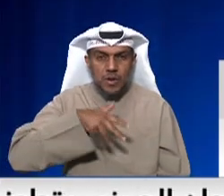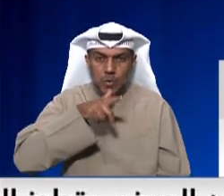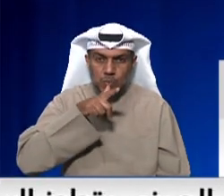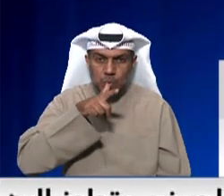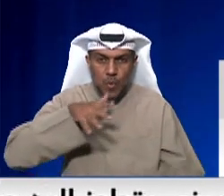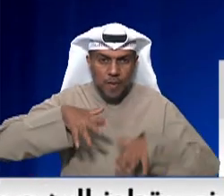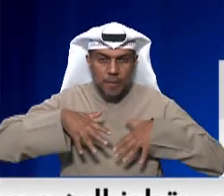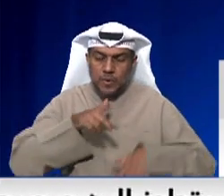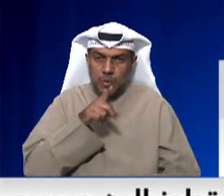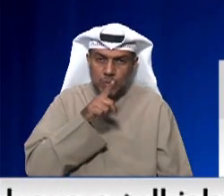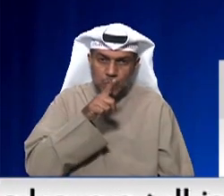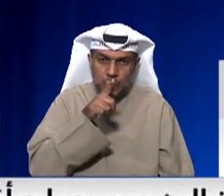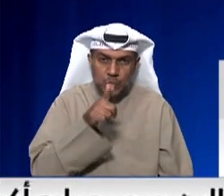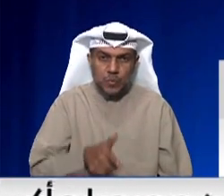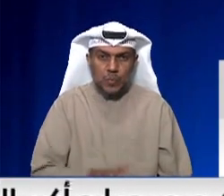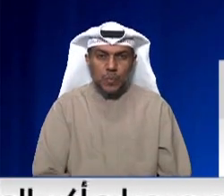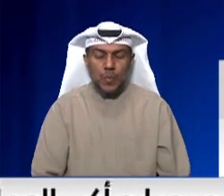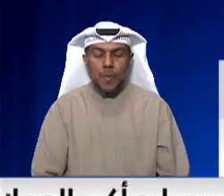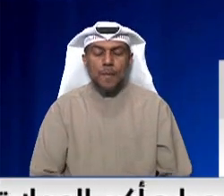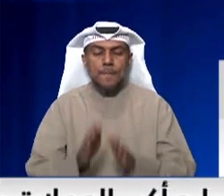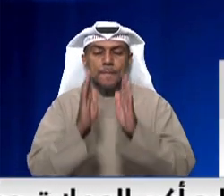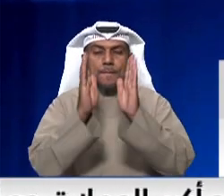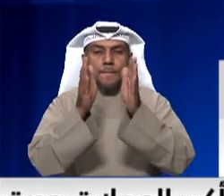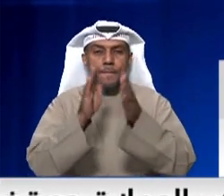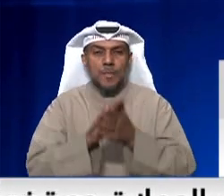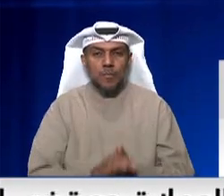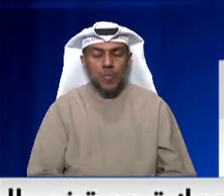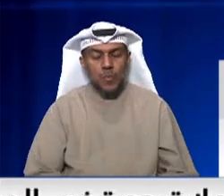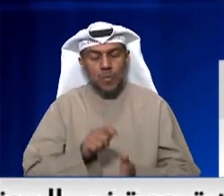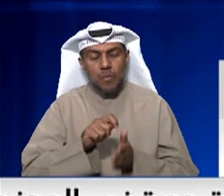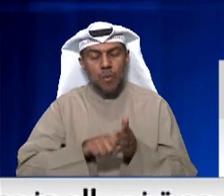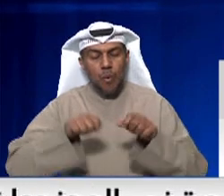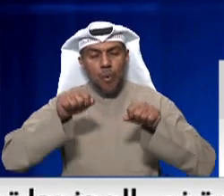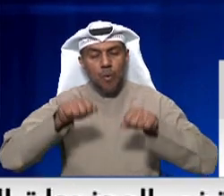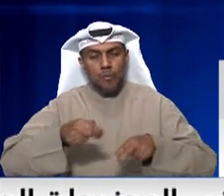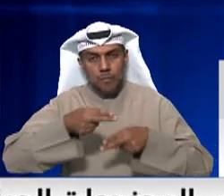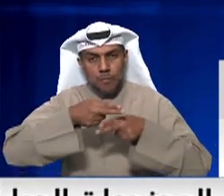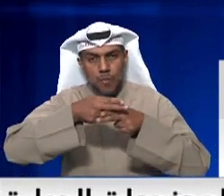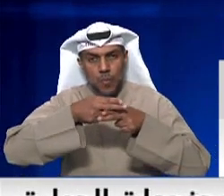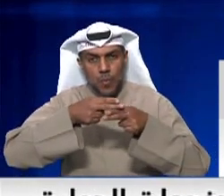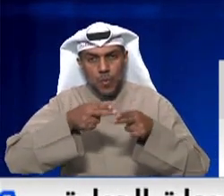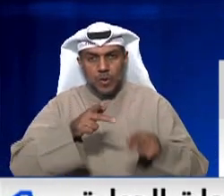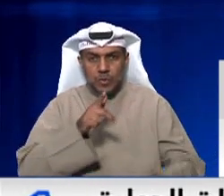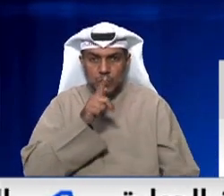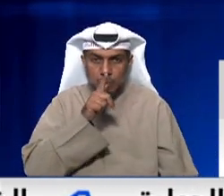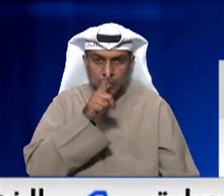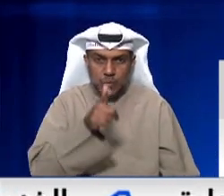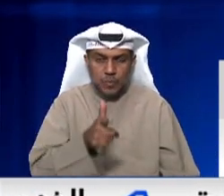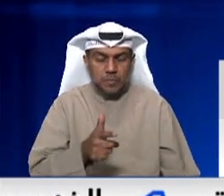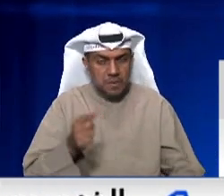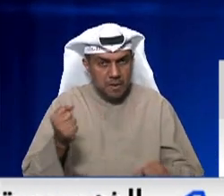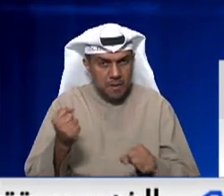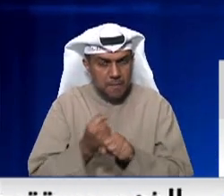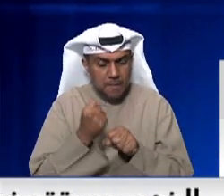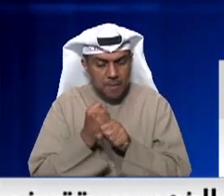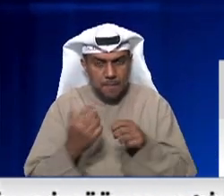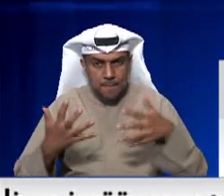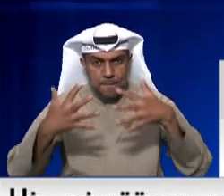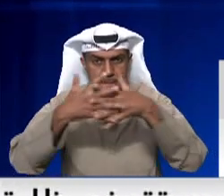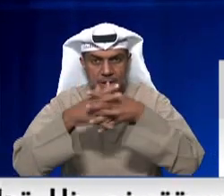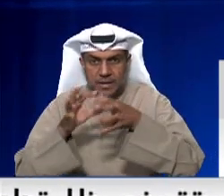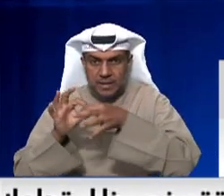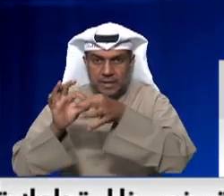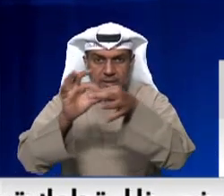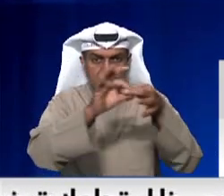حفظه الله بمناسبة توليه مقاليد الحكم، مؤكدا فيها على الحرص لاستمرار تطوير وتعزيز العلاقات بين